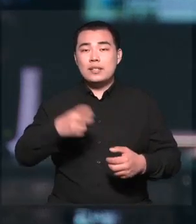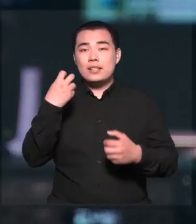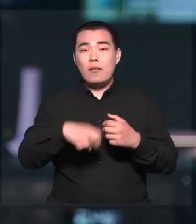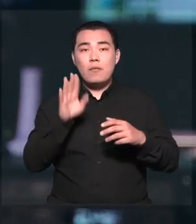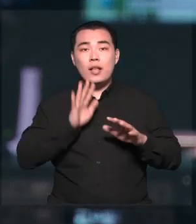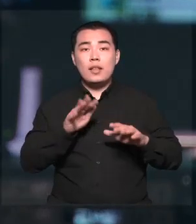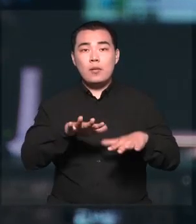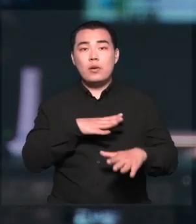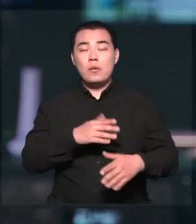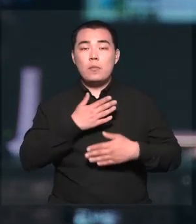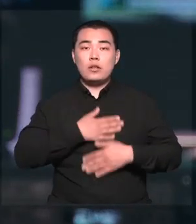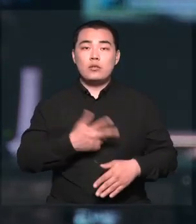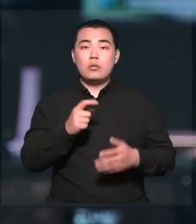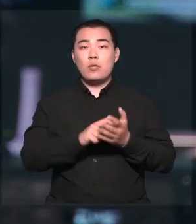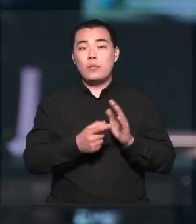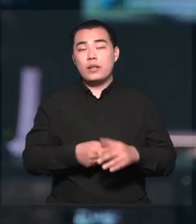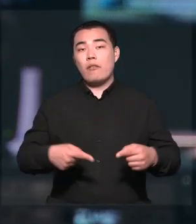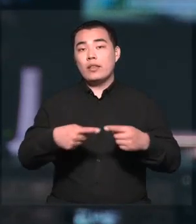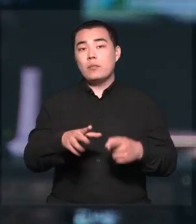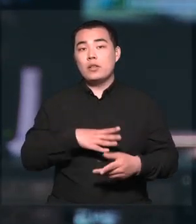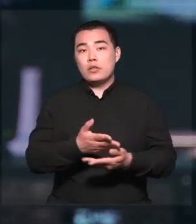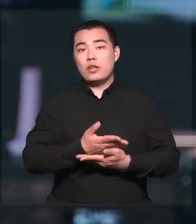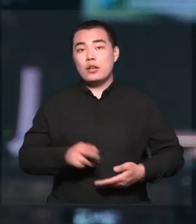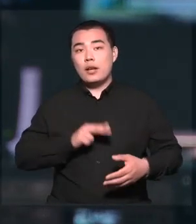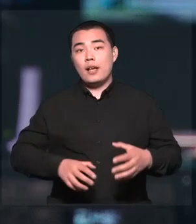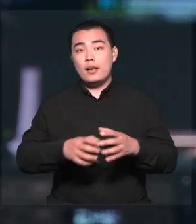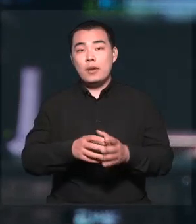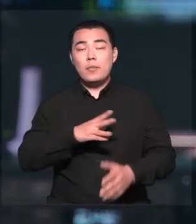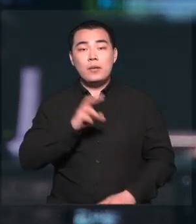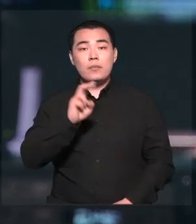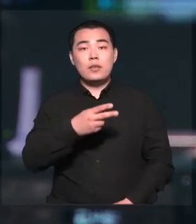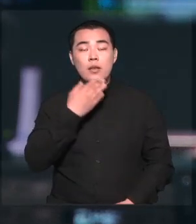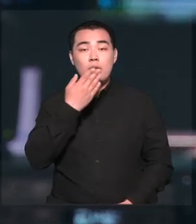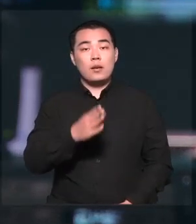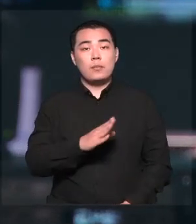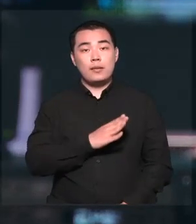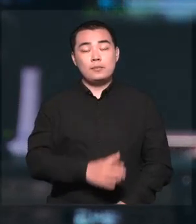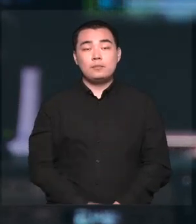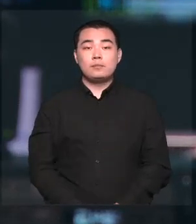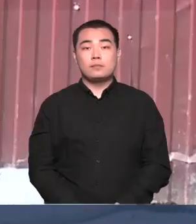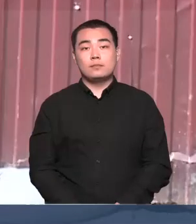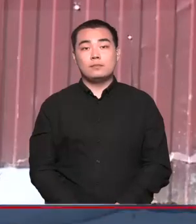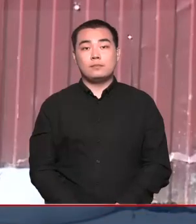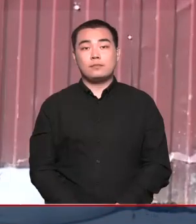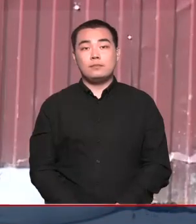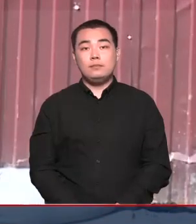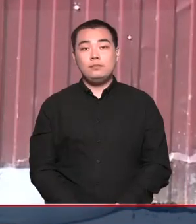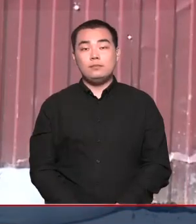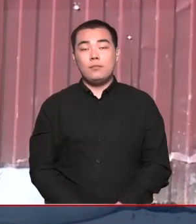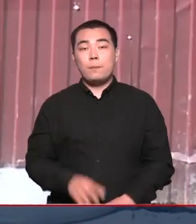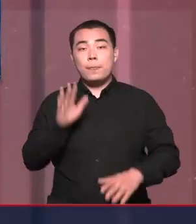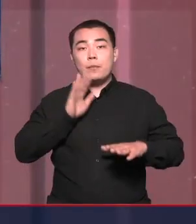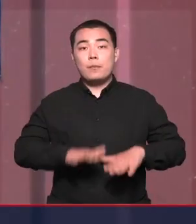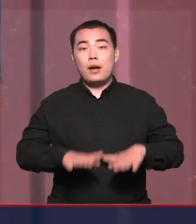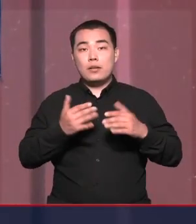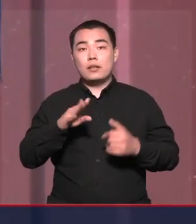вода, переехала в уютную трехкомнатную квартиру. Наши корреспонденты побывали у них в гостях. Последствия паводка по